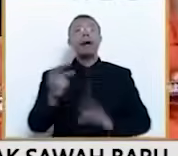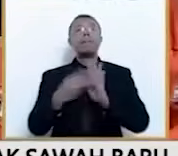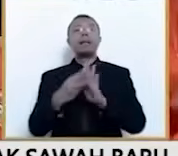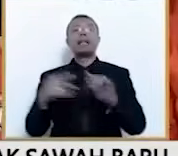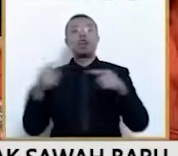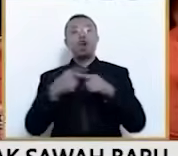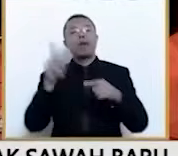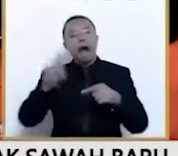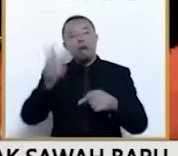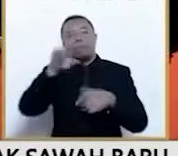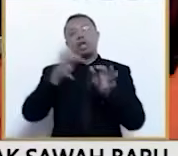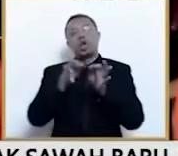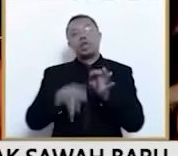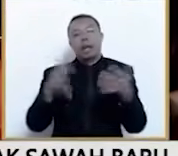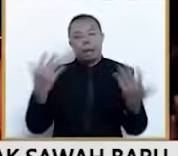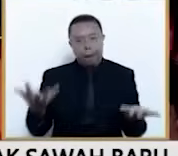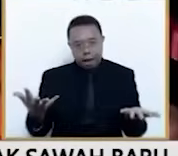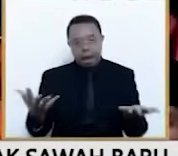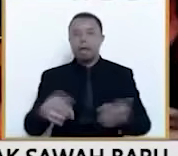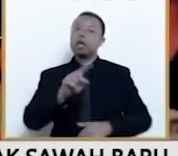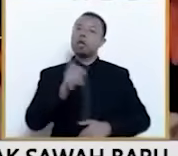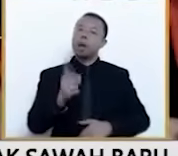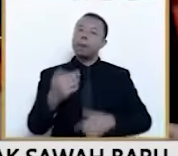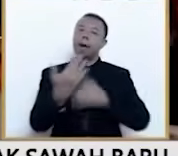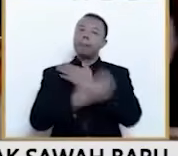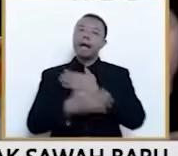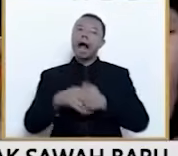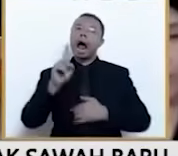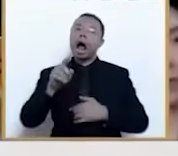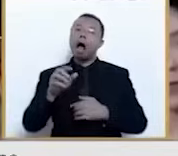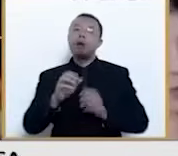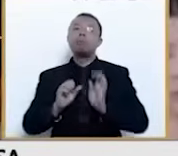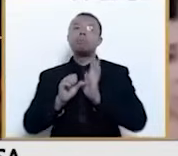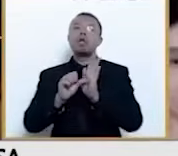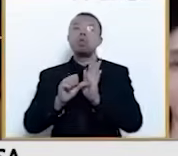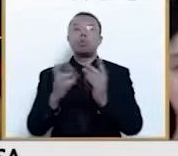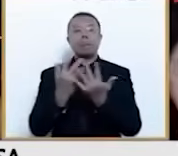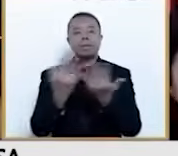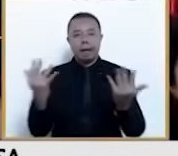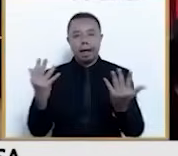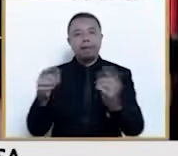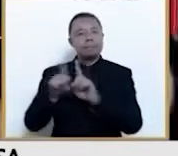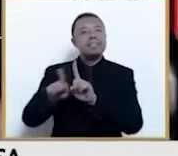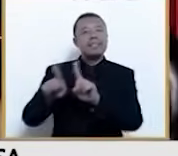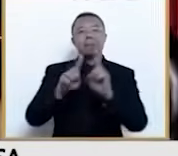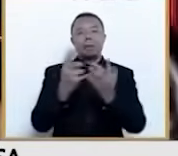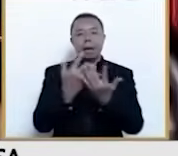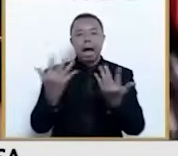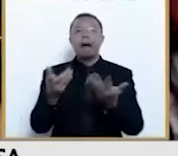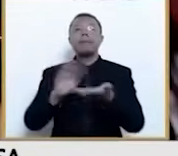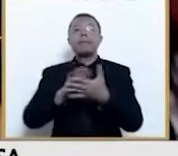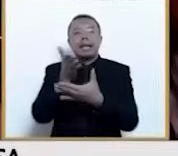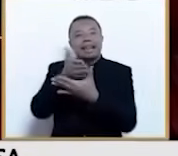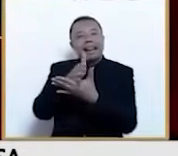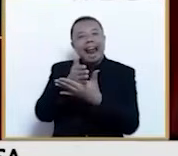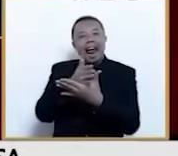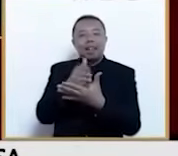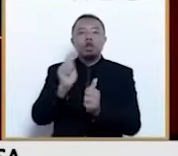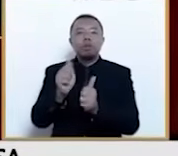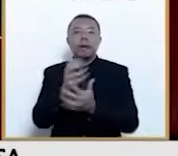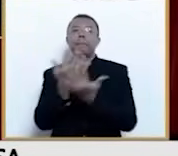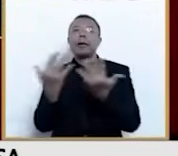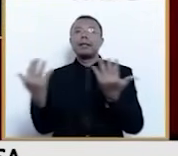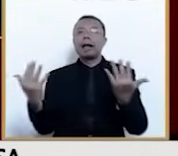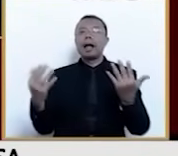harus diselesaikan. Untuk itulah negara harus hadir bersama rakyat. Dia harus menjadi mediator agar masalah itu